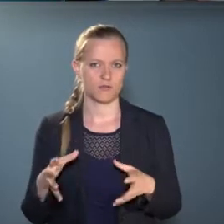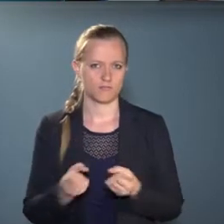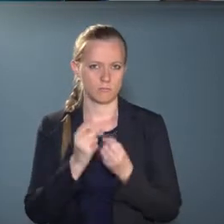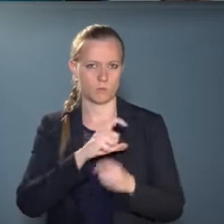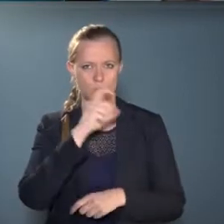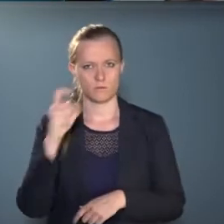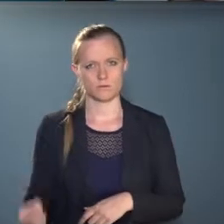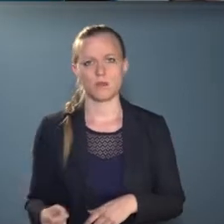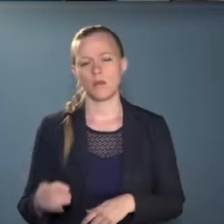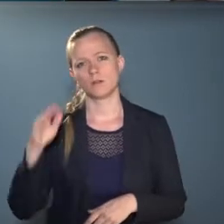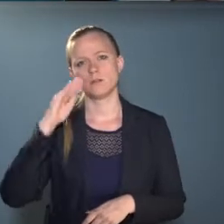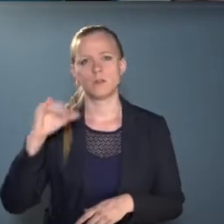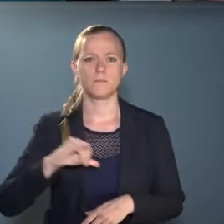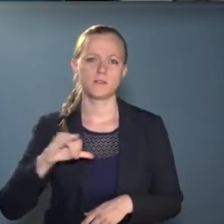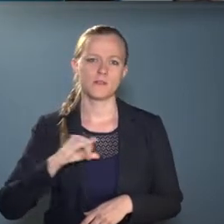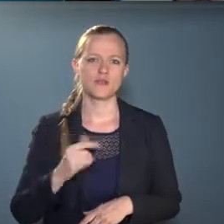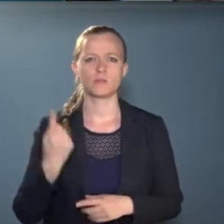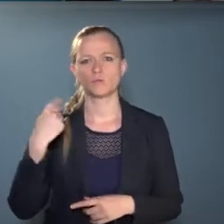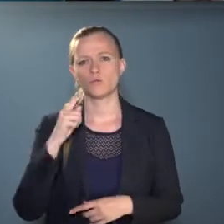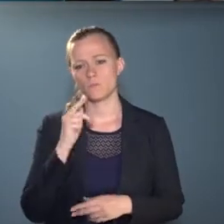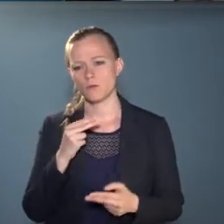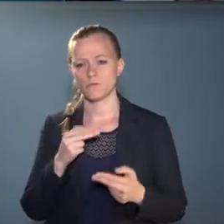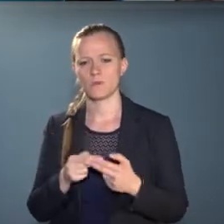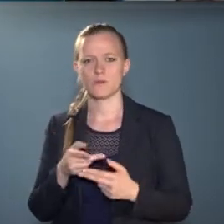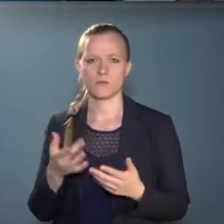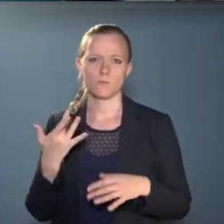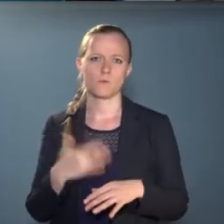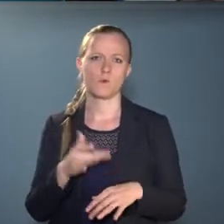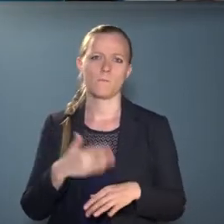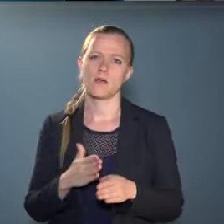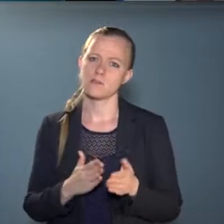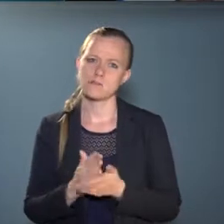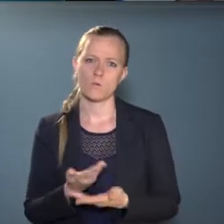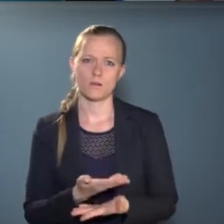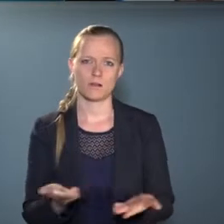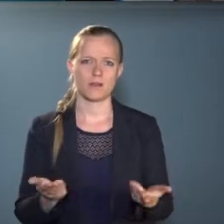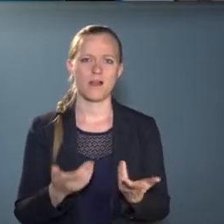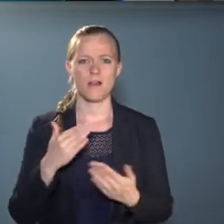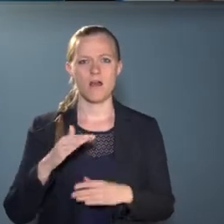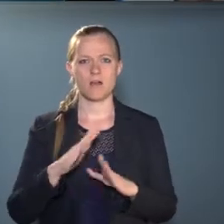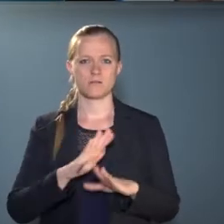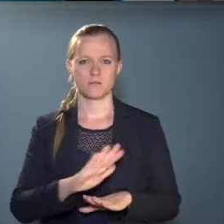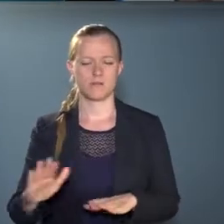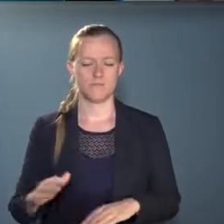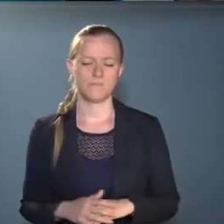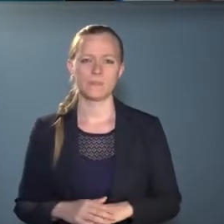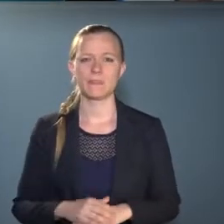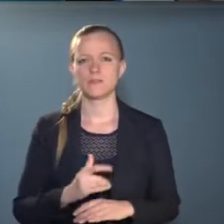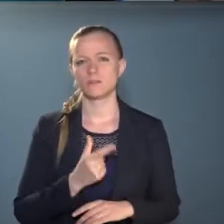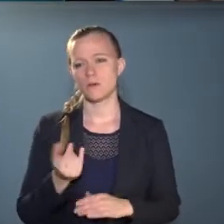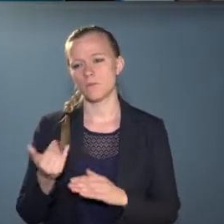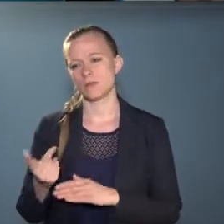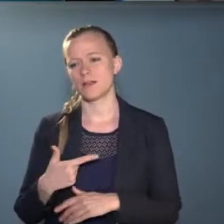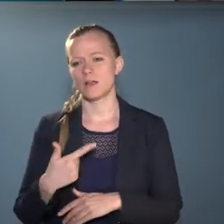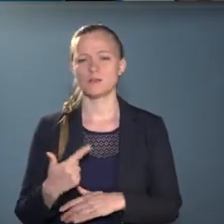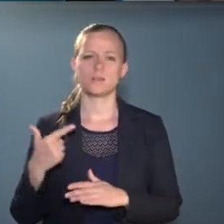a katonai biztonságnak a tudományos megközelítésével próbálja szolgálni a haza ügyét. Ez napjainkra,